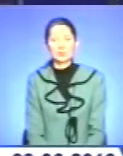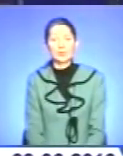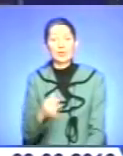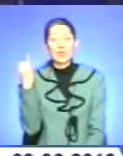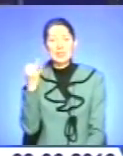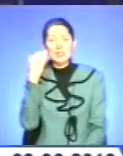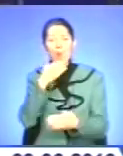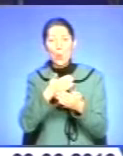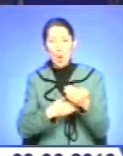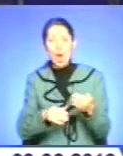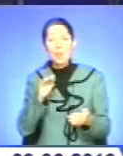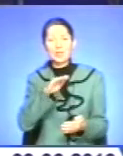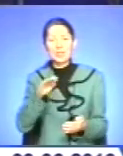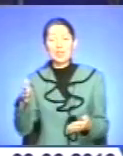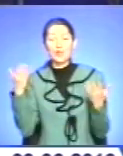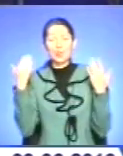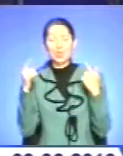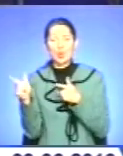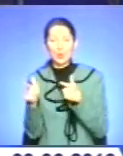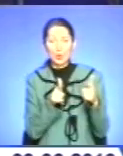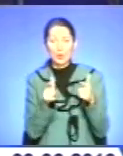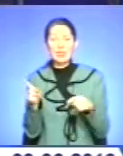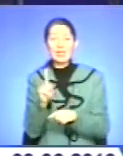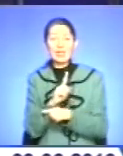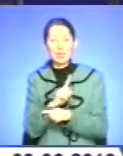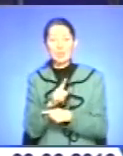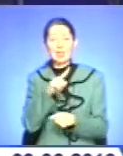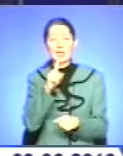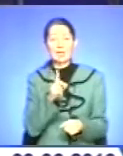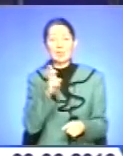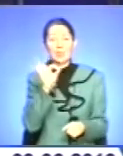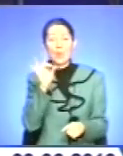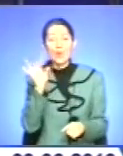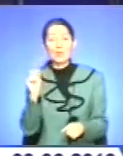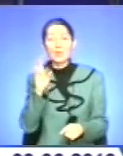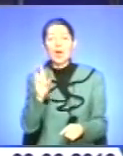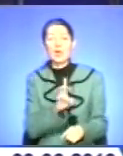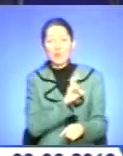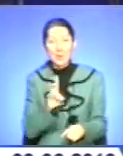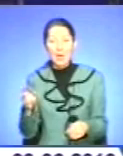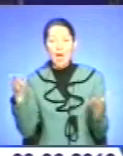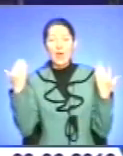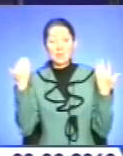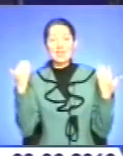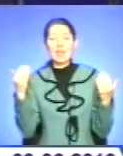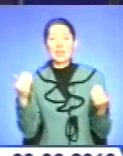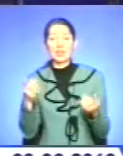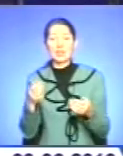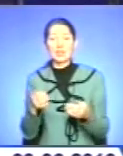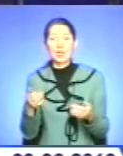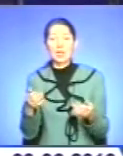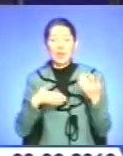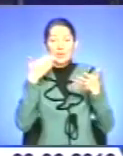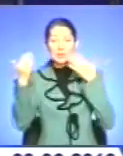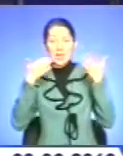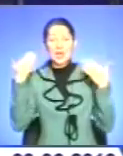Цікаву програму дитячого відпочинку підготували у Тернопільсько-Зборівській архієпархії «Веселі канікули з Богом».